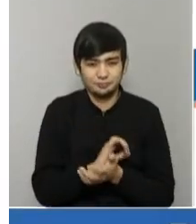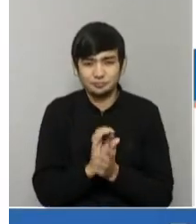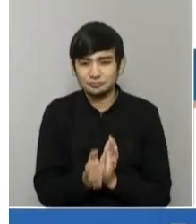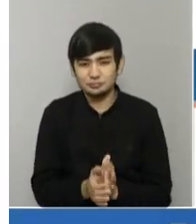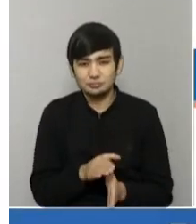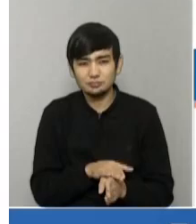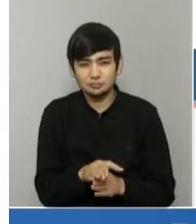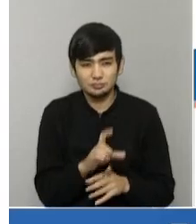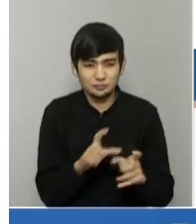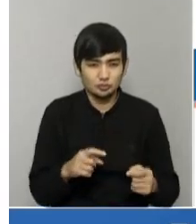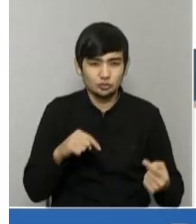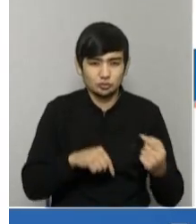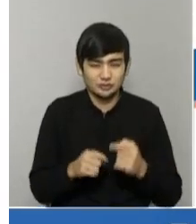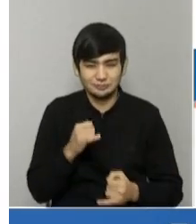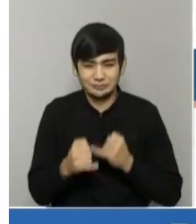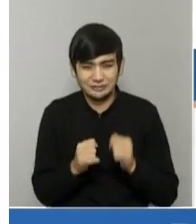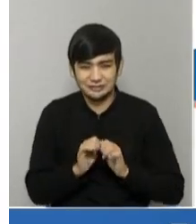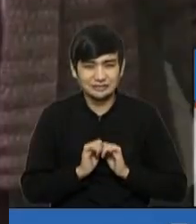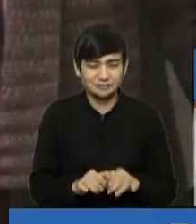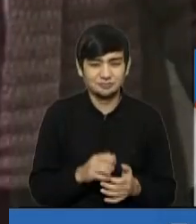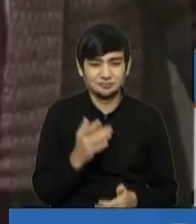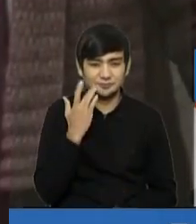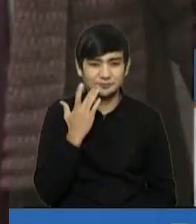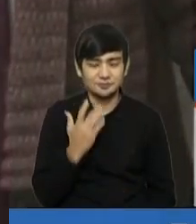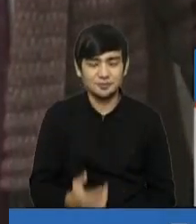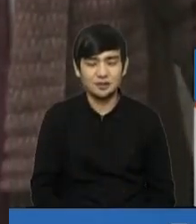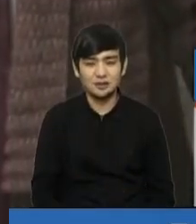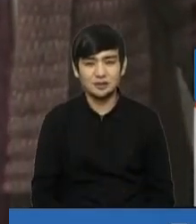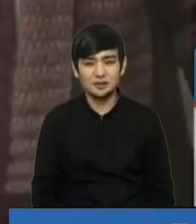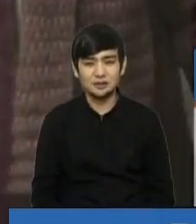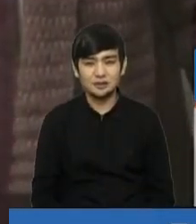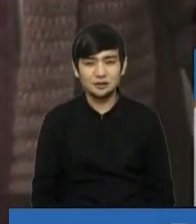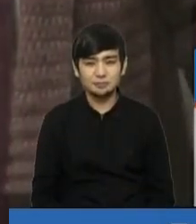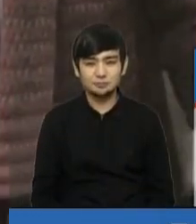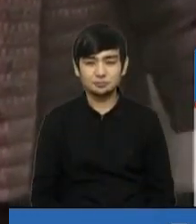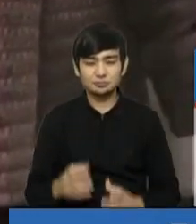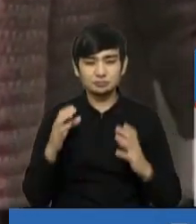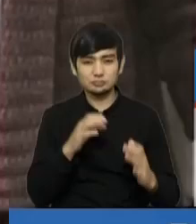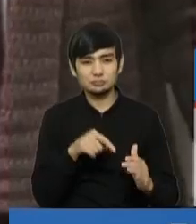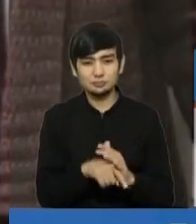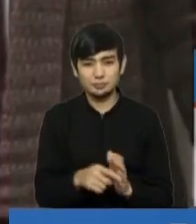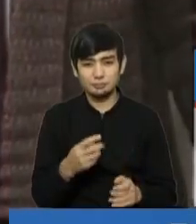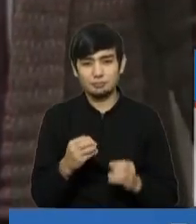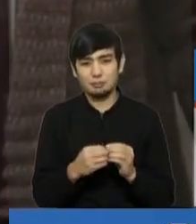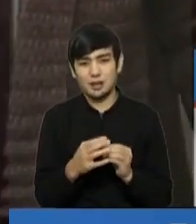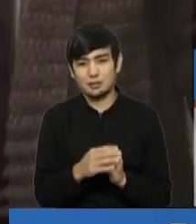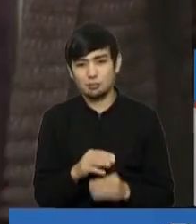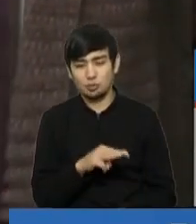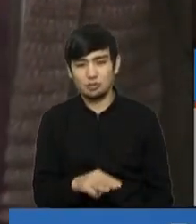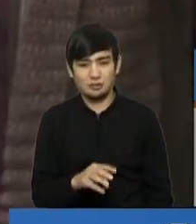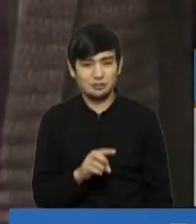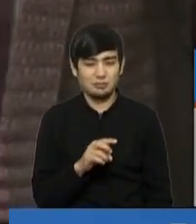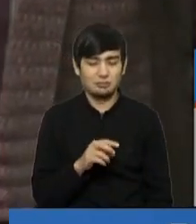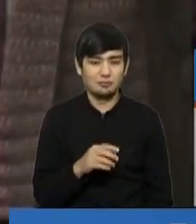автобустарда адамдар бір-бірін таптаудан тайынбайды деп отыр. Енді маршрут арасы 15 минут болу керек қой, 30 минут